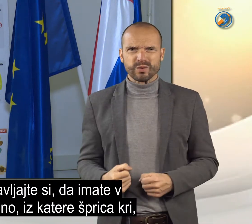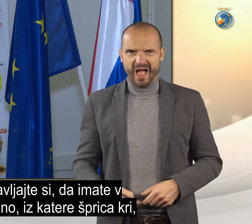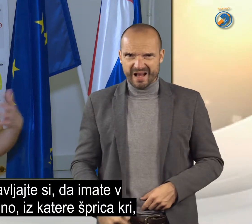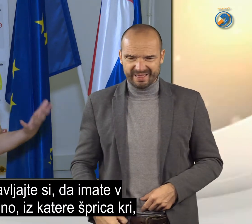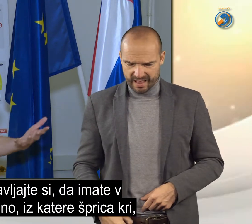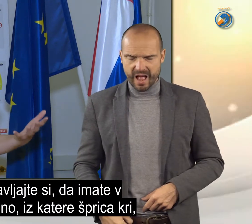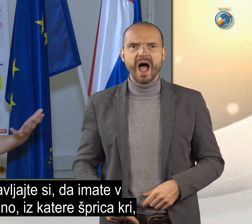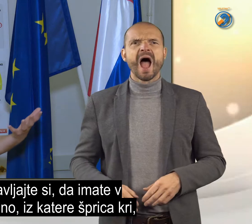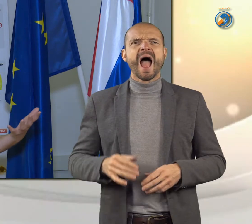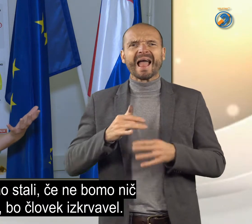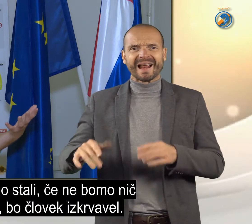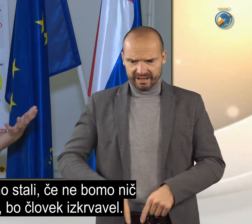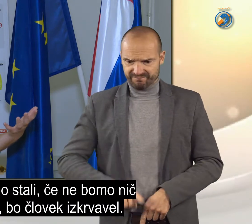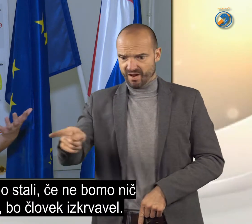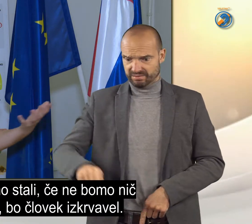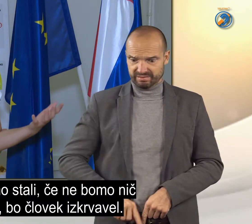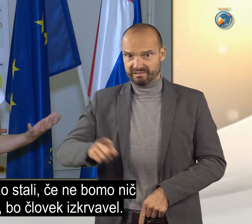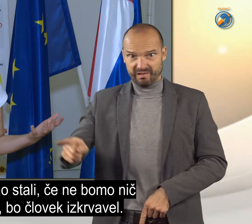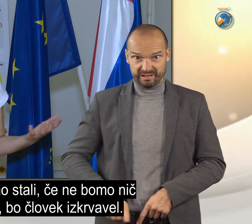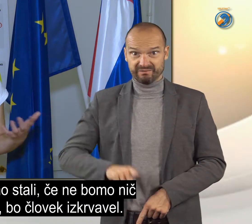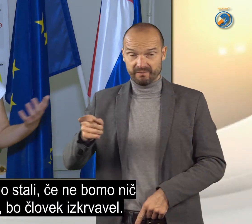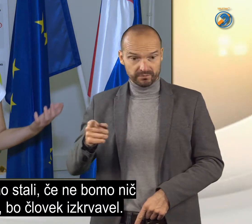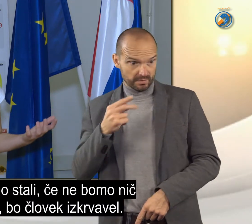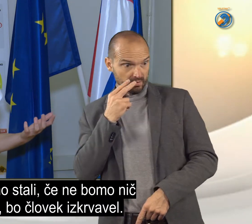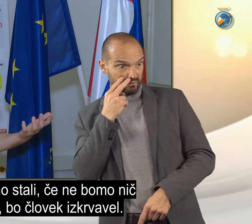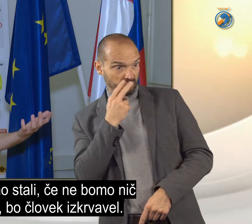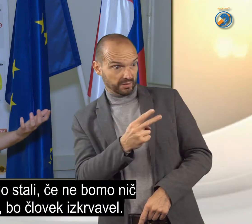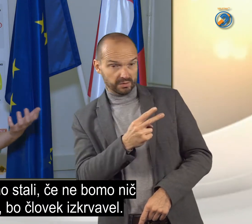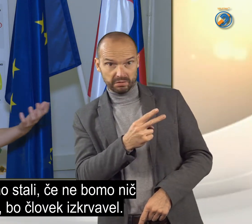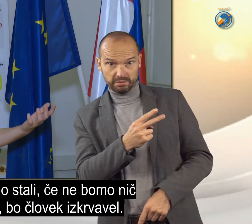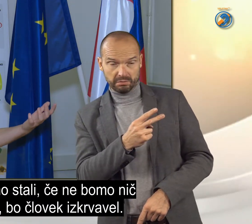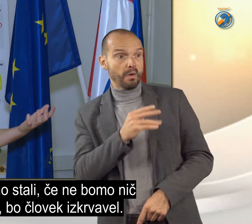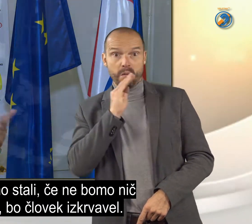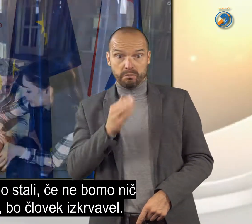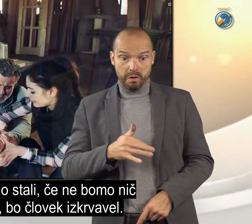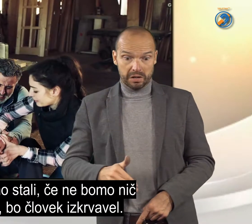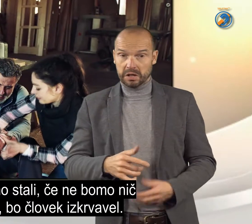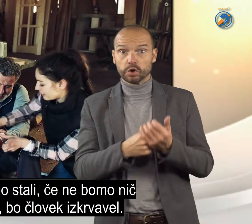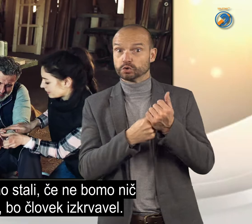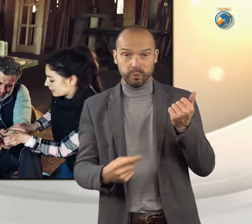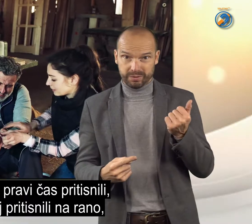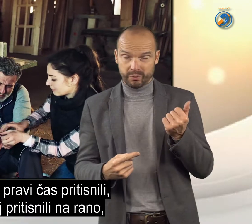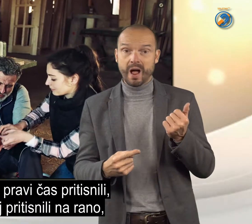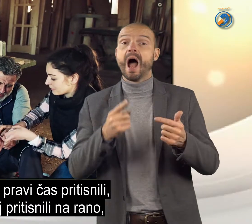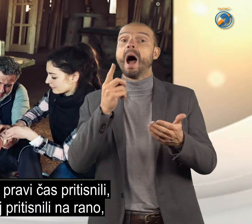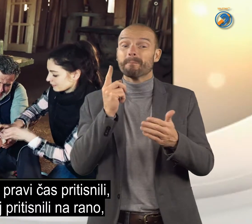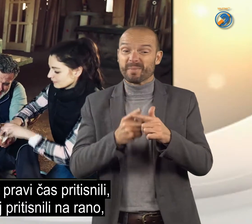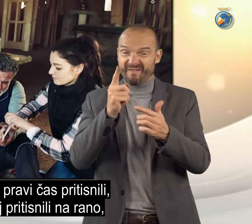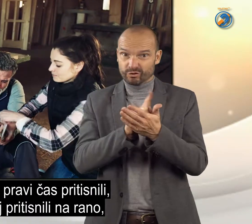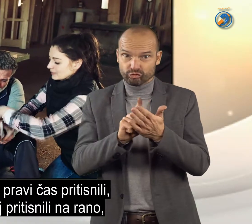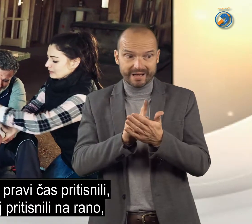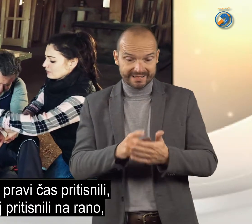rano, iz katere šprica kri ven. In če bomo stali, če ne bomo nič naredili, bo človek izkrvavel. Če bi prav